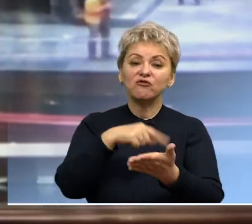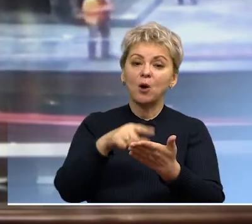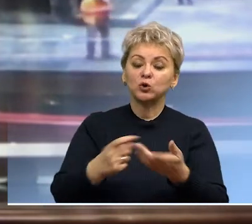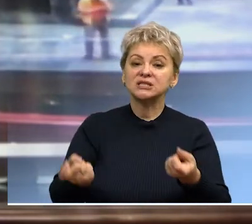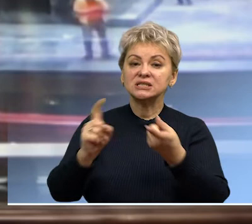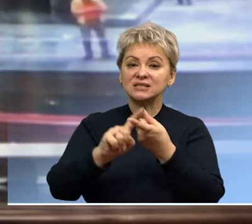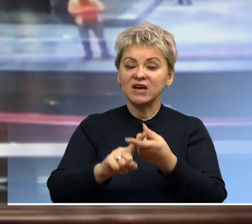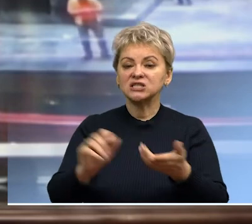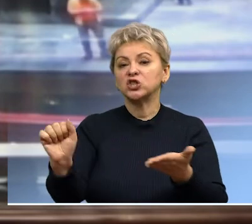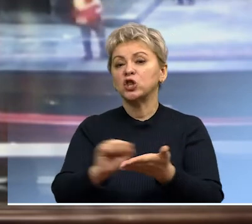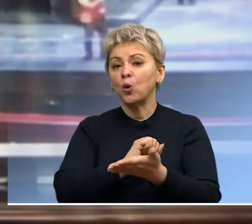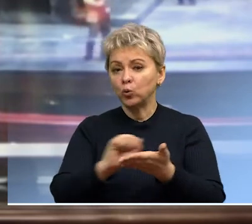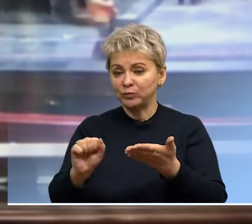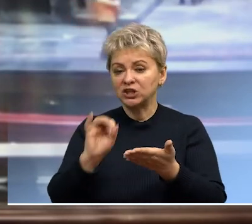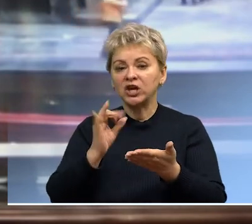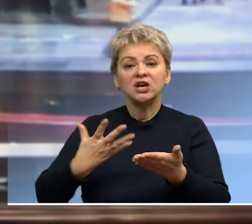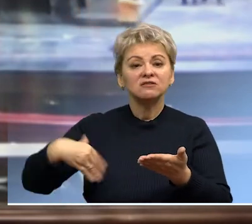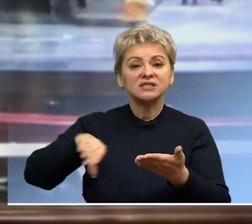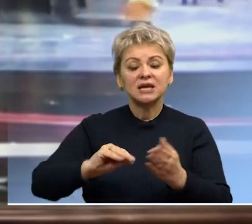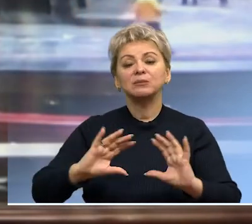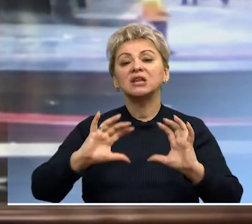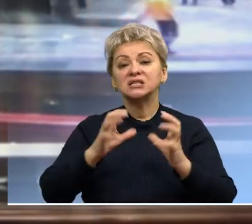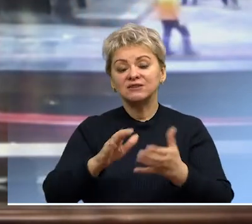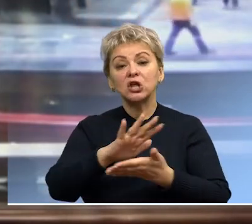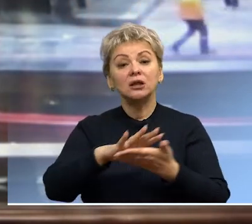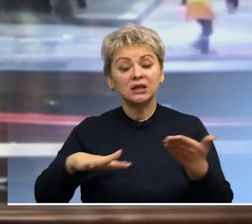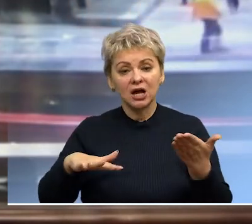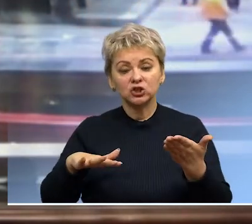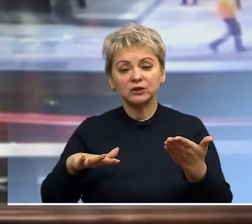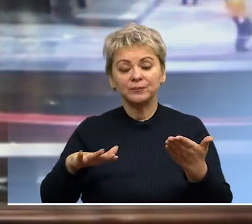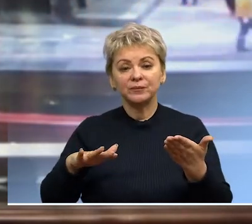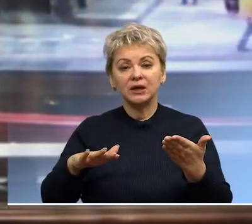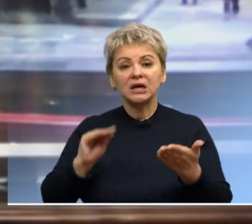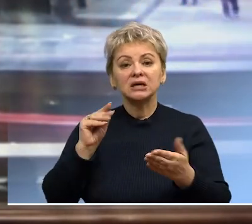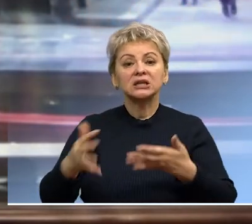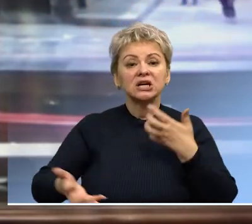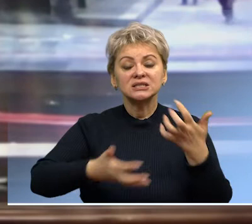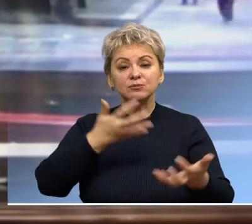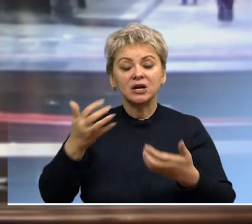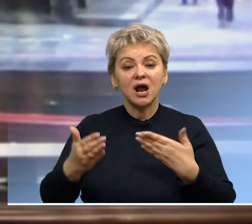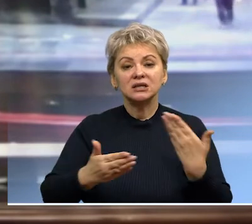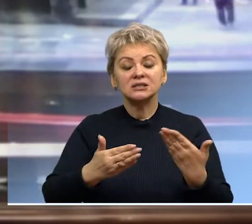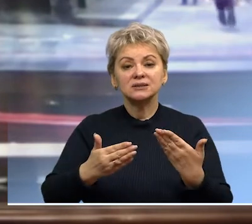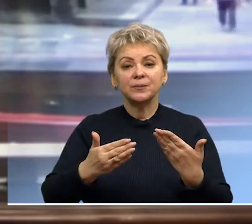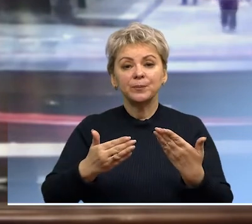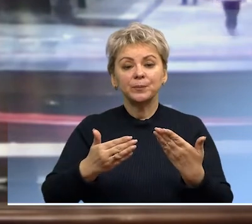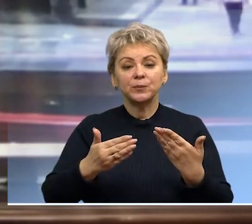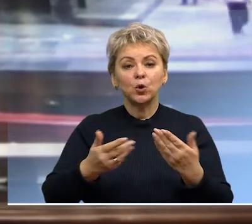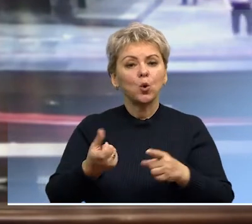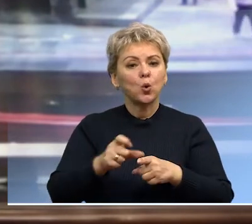различные вопросы, связанные с документами и всем на свете. Далее, значит, стали разбираться